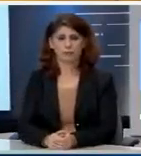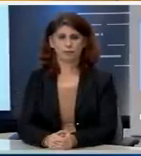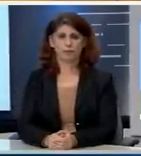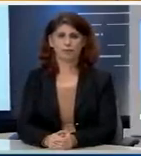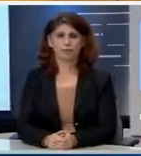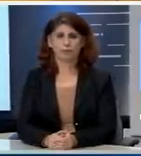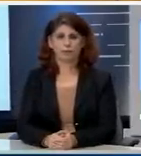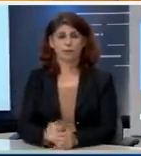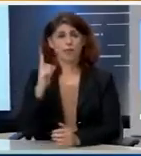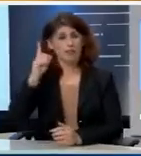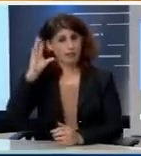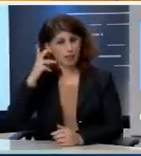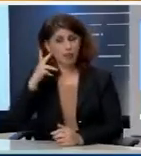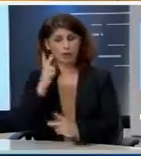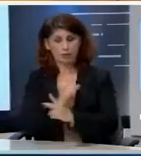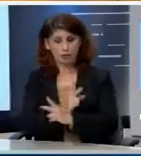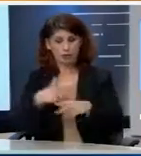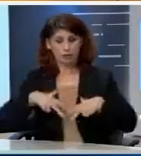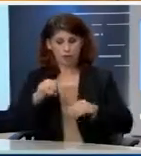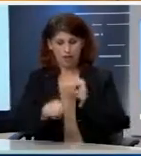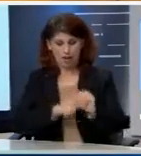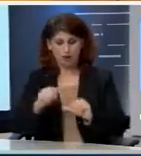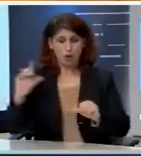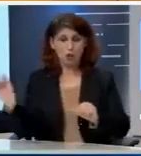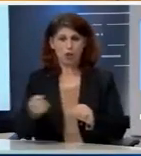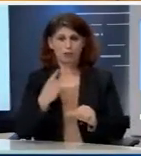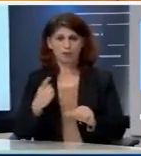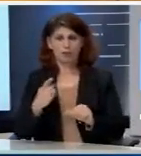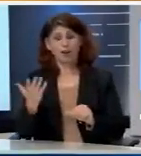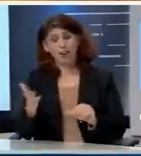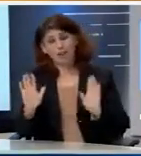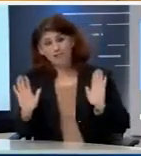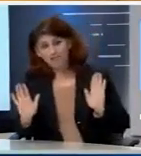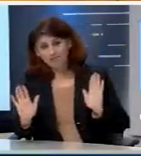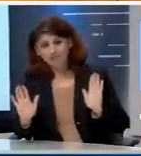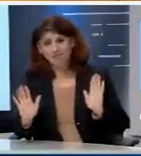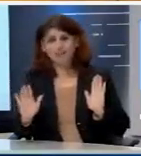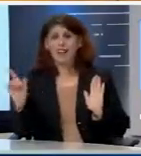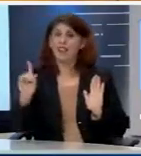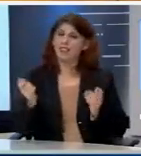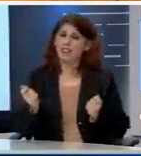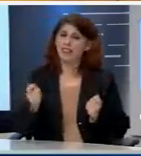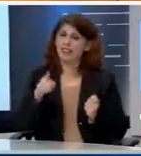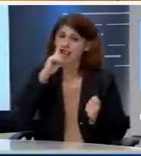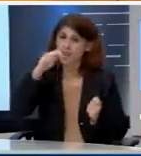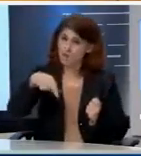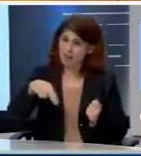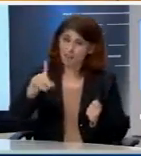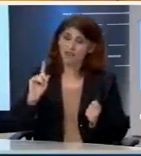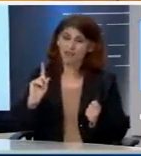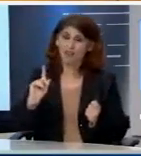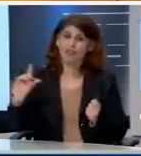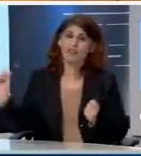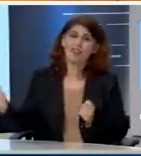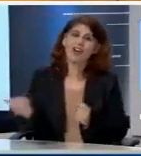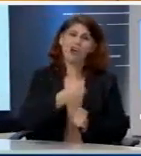Ένας τρελός αναπληρωτής υπουργός τα αλλάζει όλα. Αλλά προς Θεού δεν έγιναν αυτά για την Νοβάρτης. Έγιναν